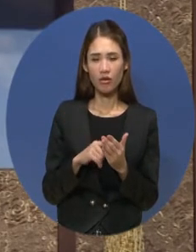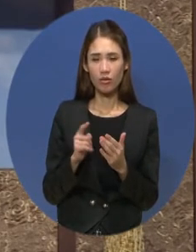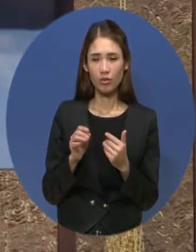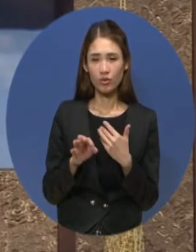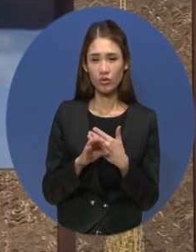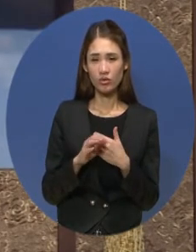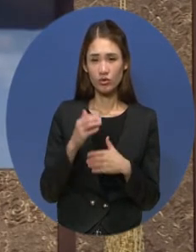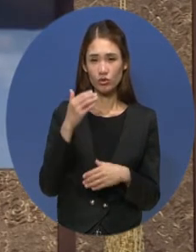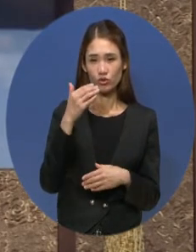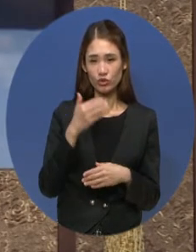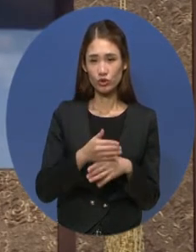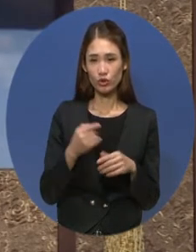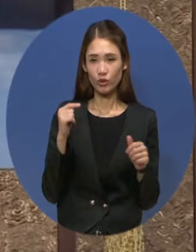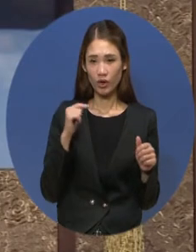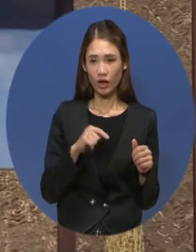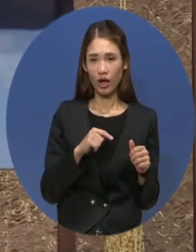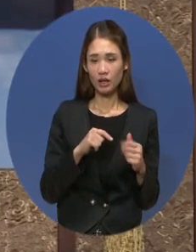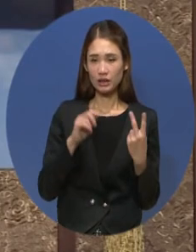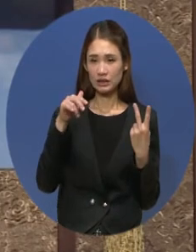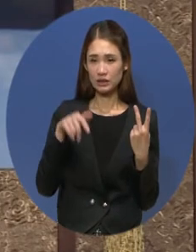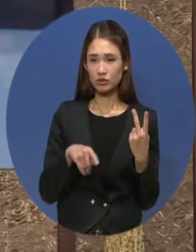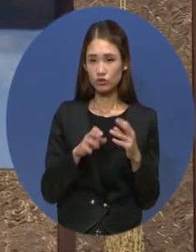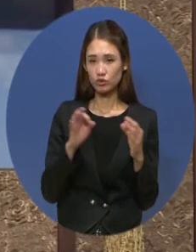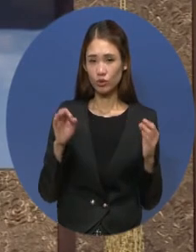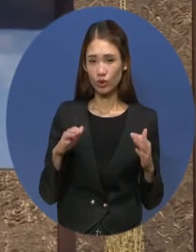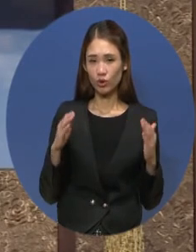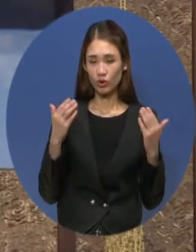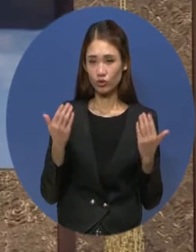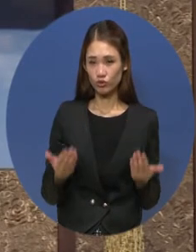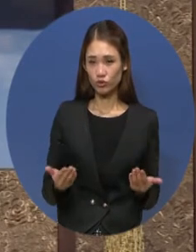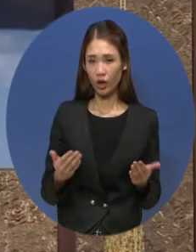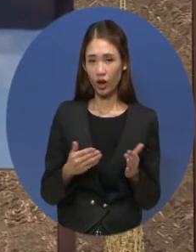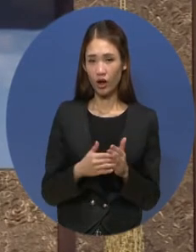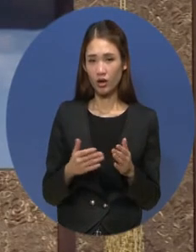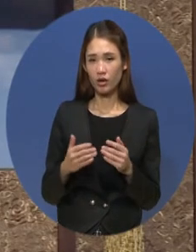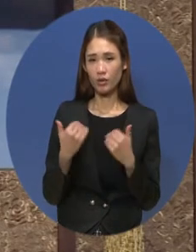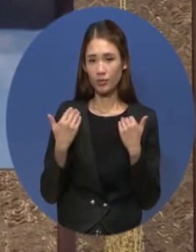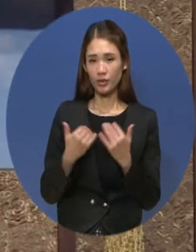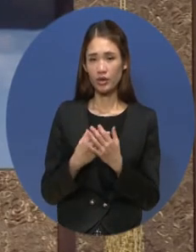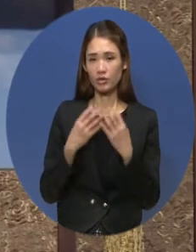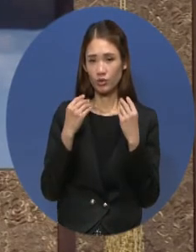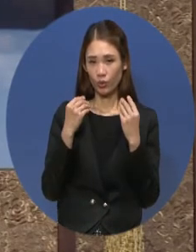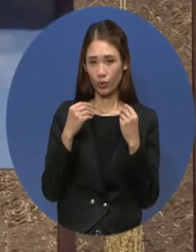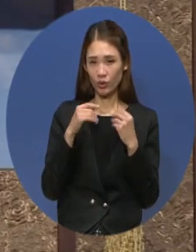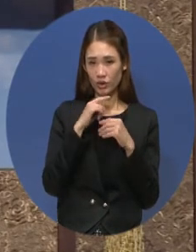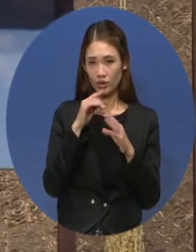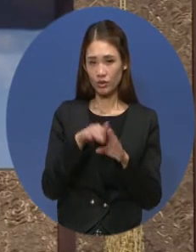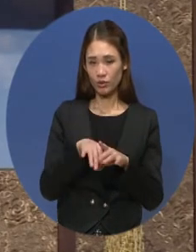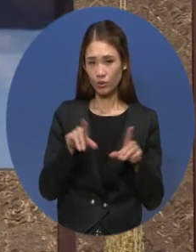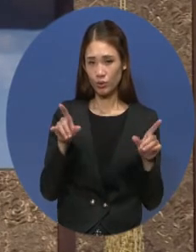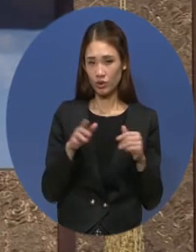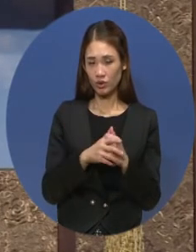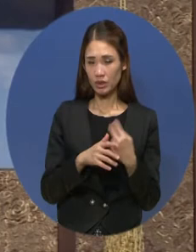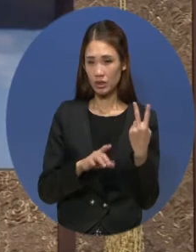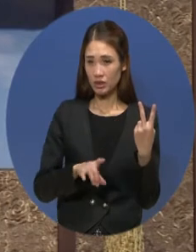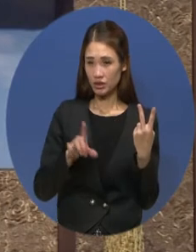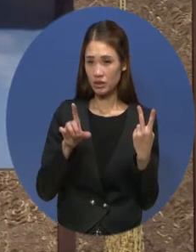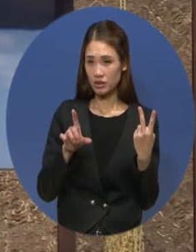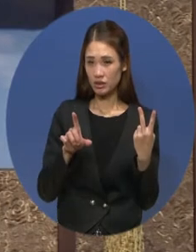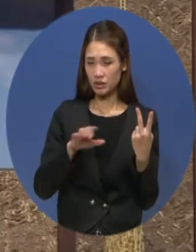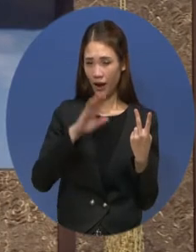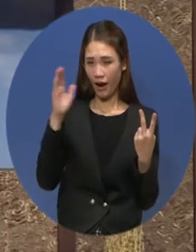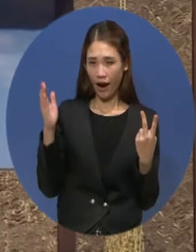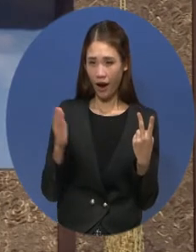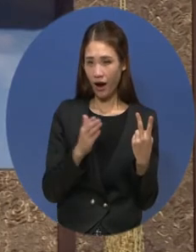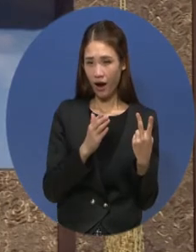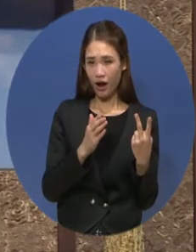휴간 조치를 내리고 2주간 휴간 조치를 하고 발달장애인 분들이 토요일날 일요일날 양일에 걸쳐 가지고 전원이